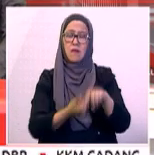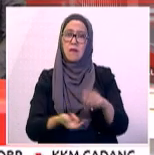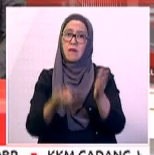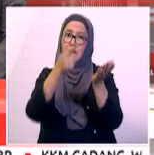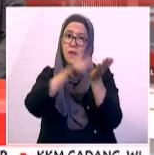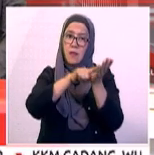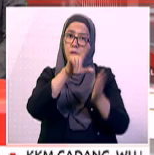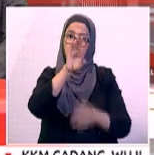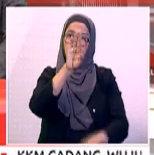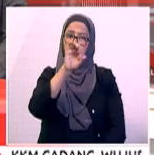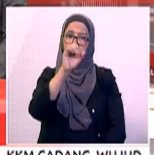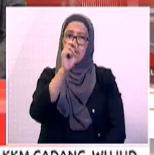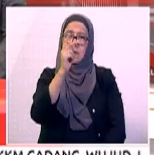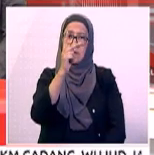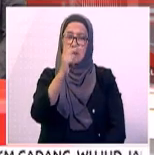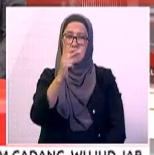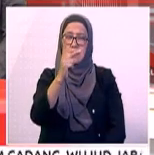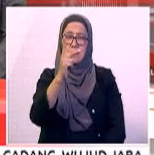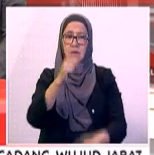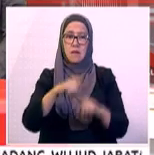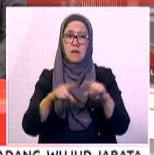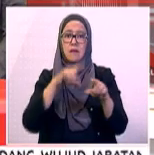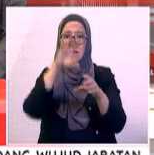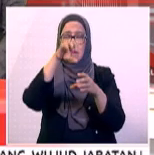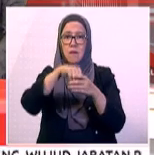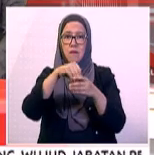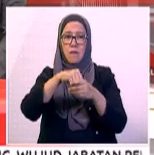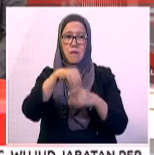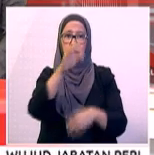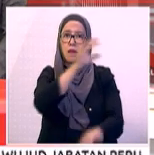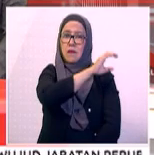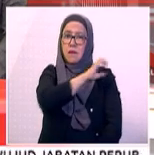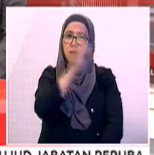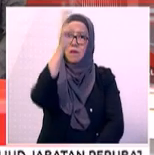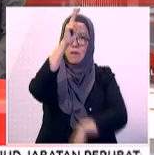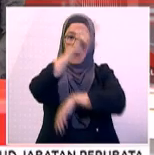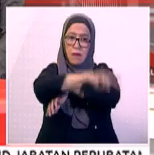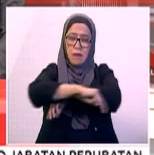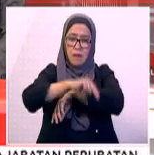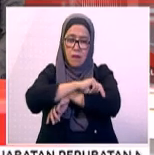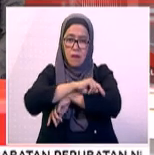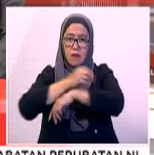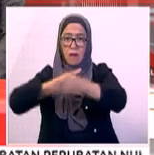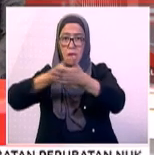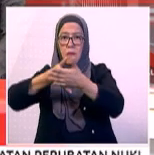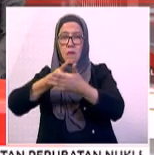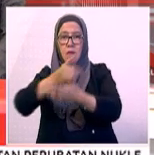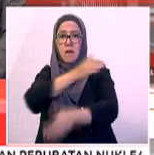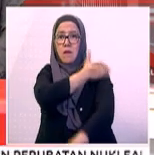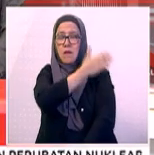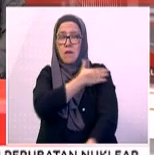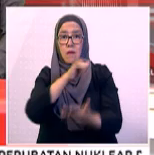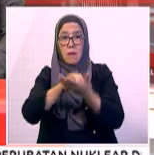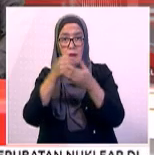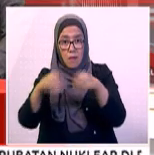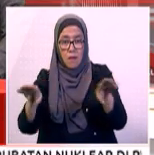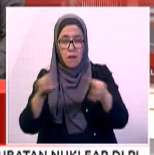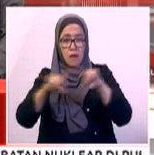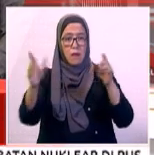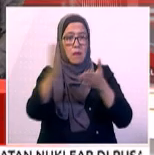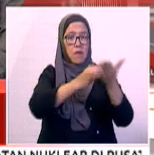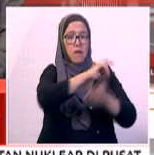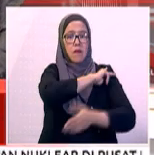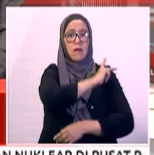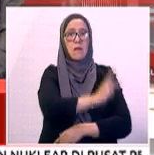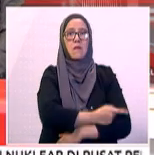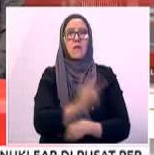warga Indonesia melibatkan eksko kerajaan negeri hilang. Sebaliknya, pihak berkuasa sedang menanti laporan perubatan dan Jabatan